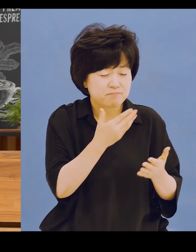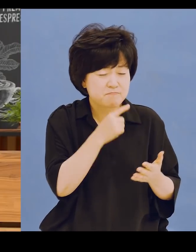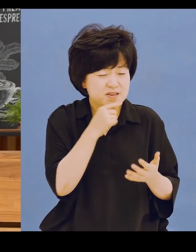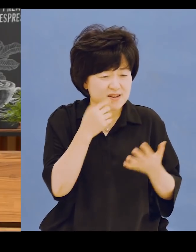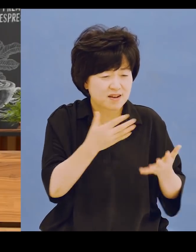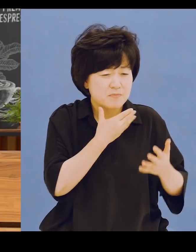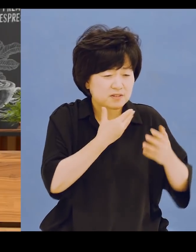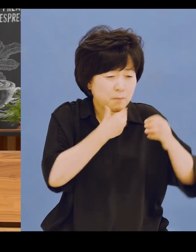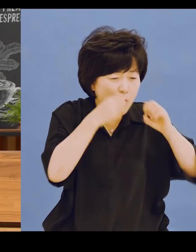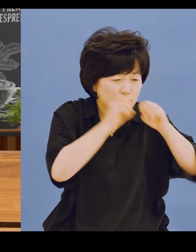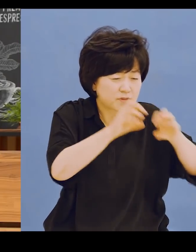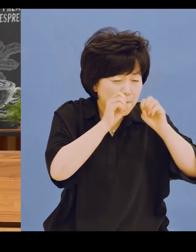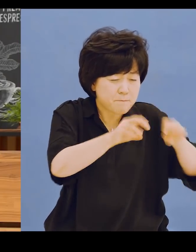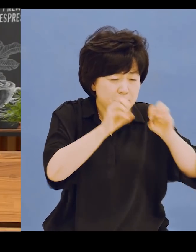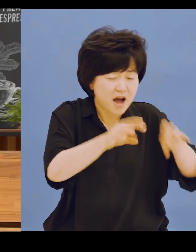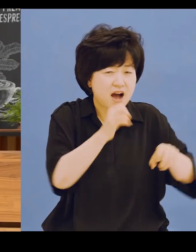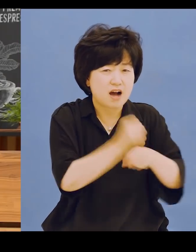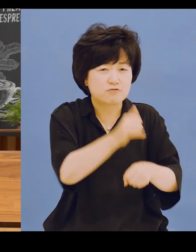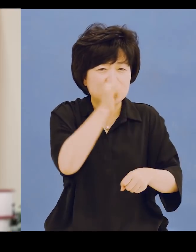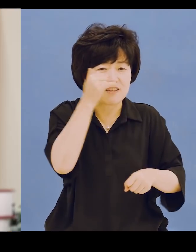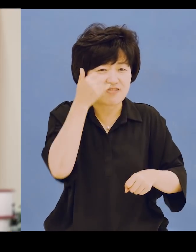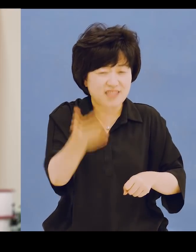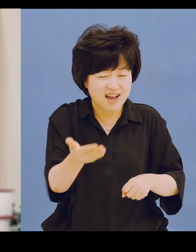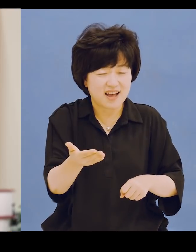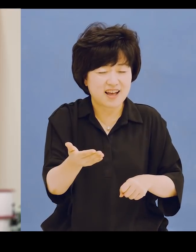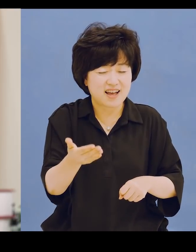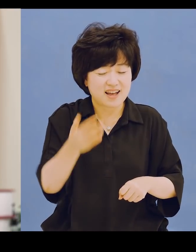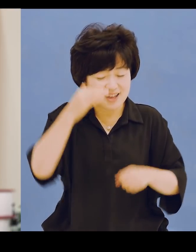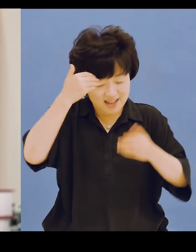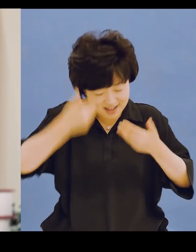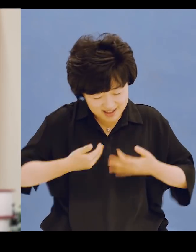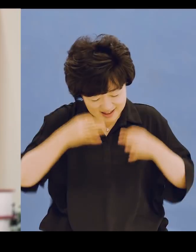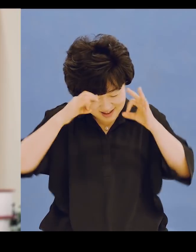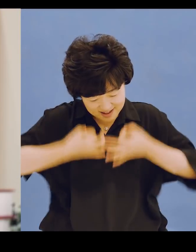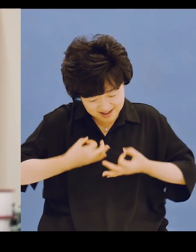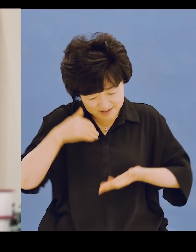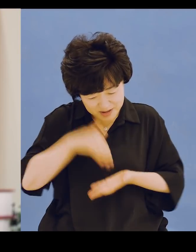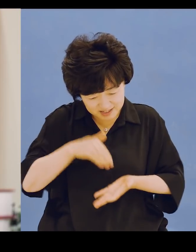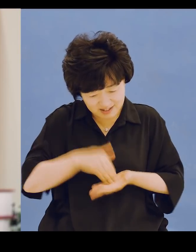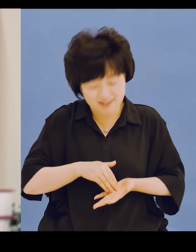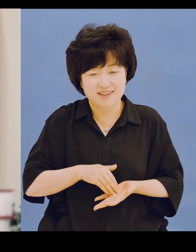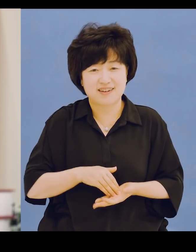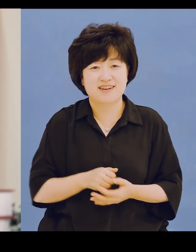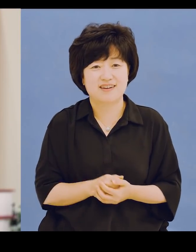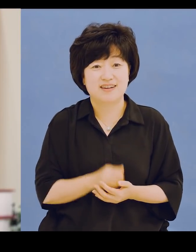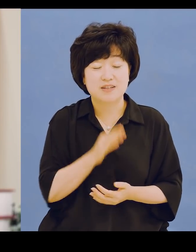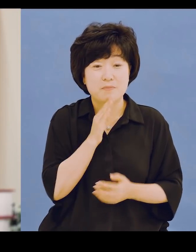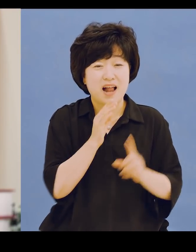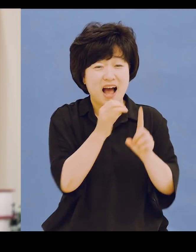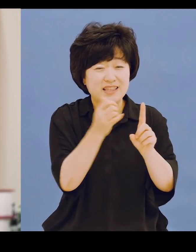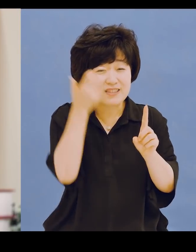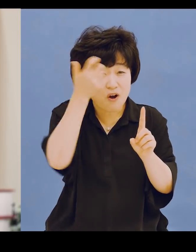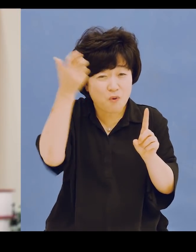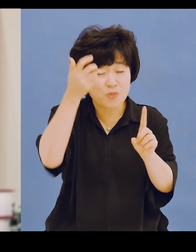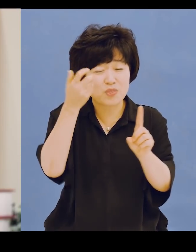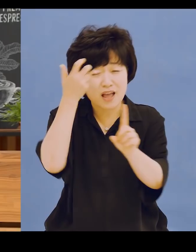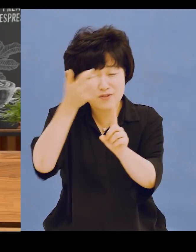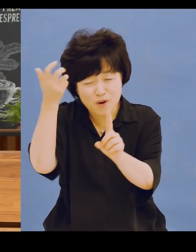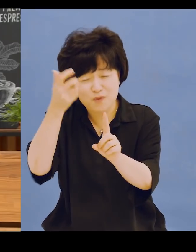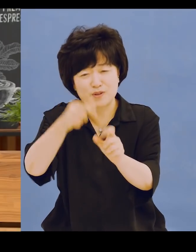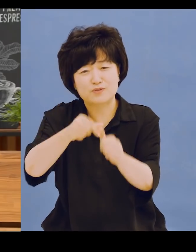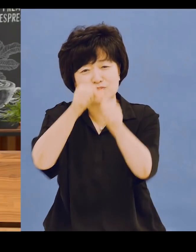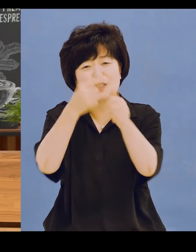하고 있었는가라는 또 반성을 갖게 됐습니다. 정말 한 생명 한 생명을 위해서 우리가 헌신하며 사랑하면서